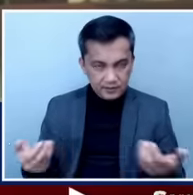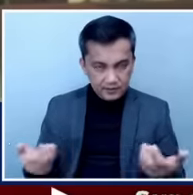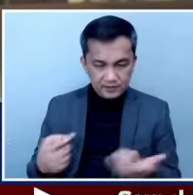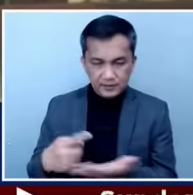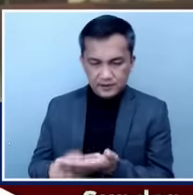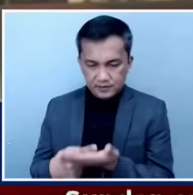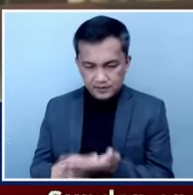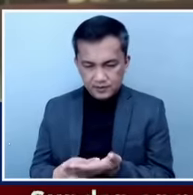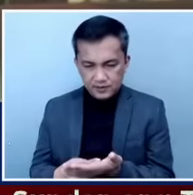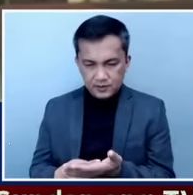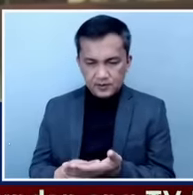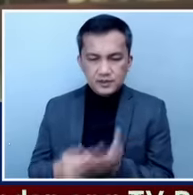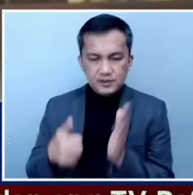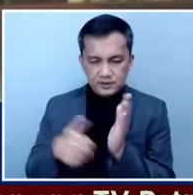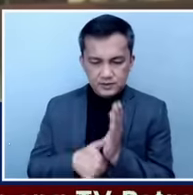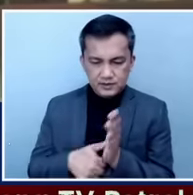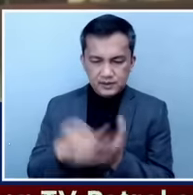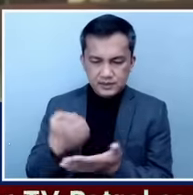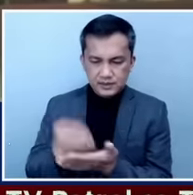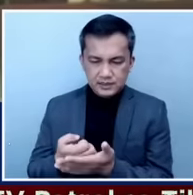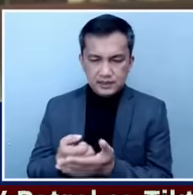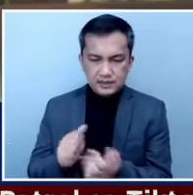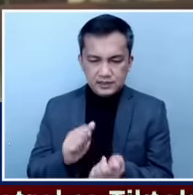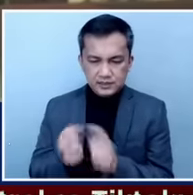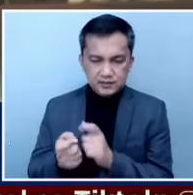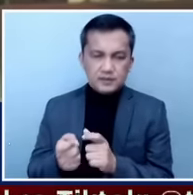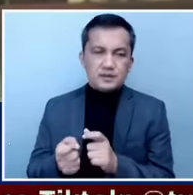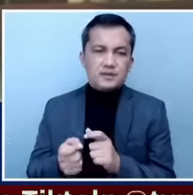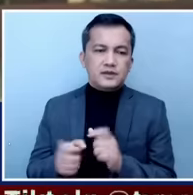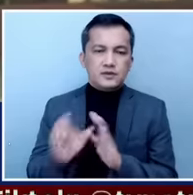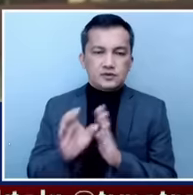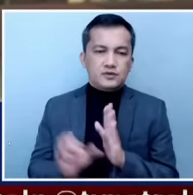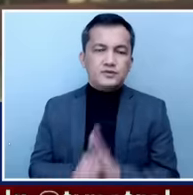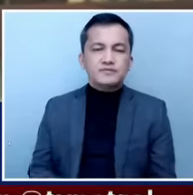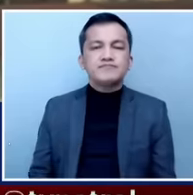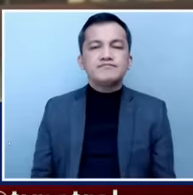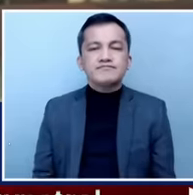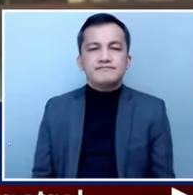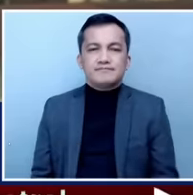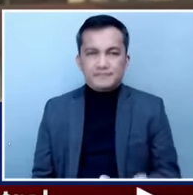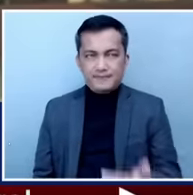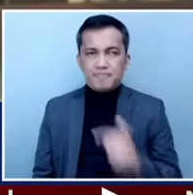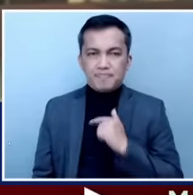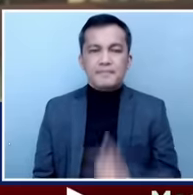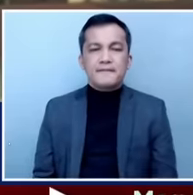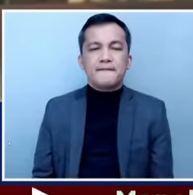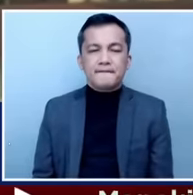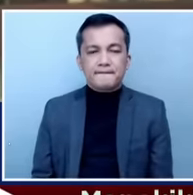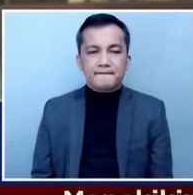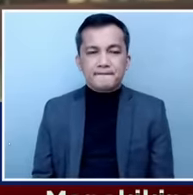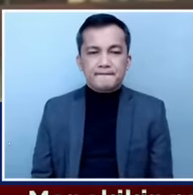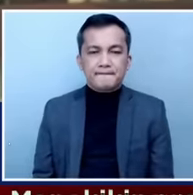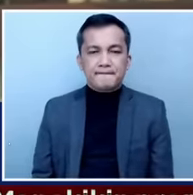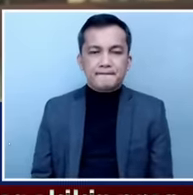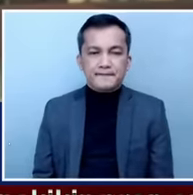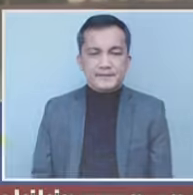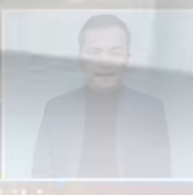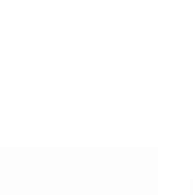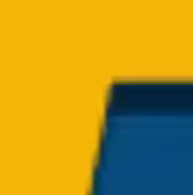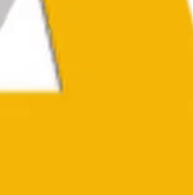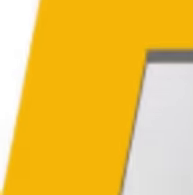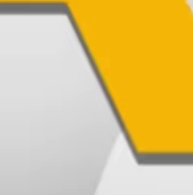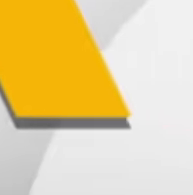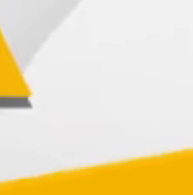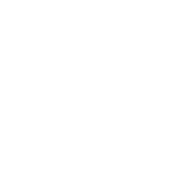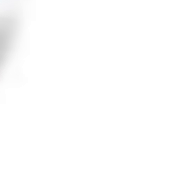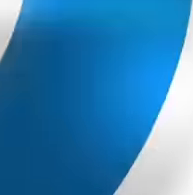at pagboto sa economic amendment sa konstitusyon. Sherian Torres, ABS-CBN News.